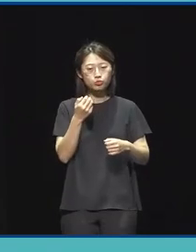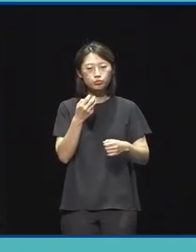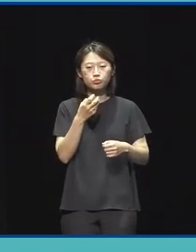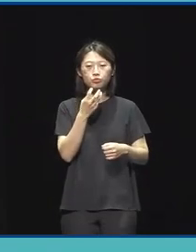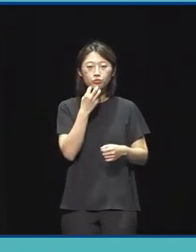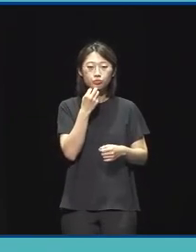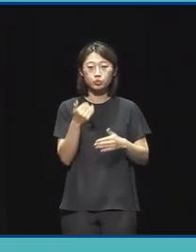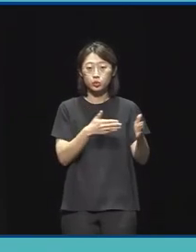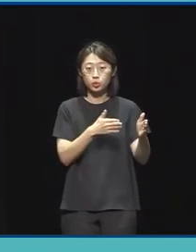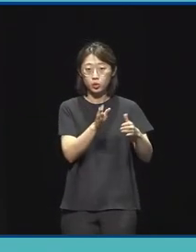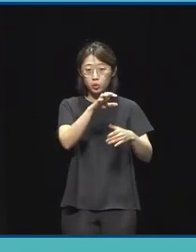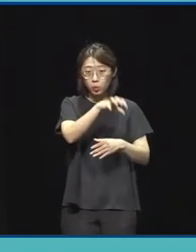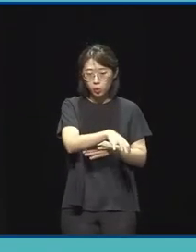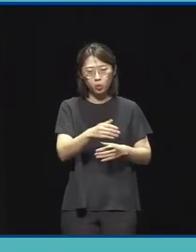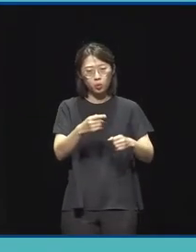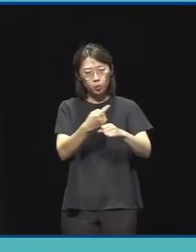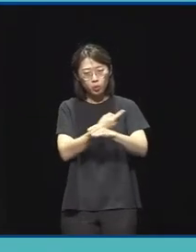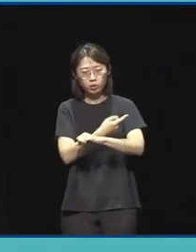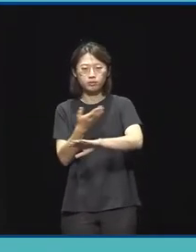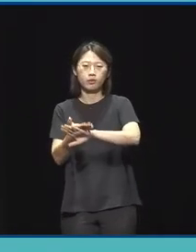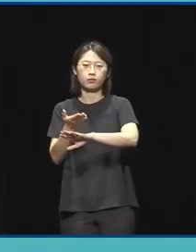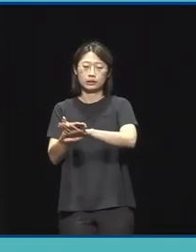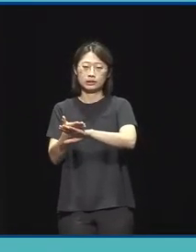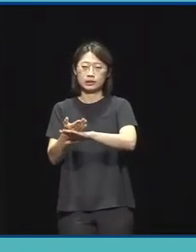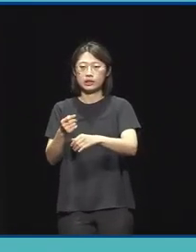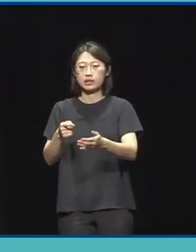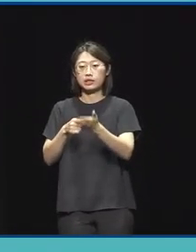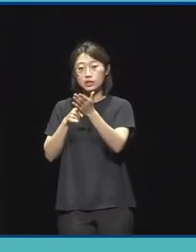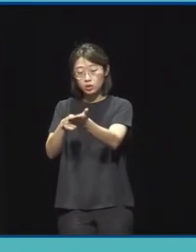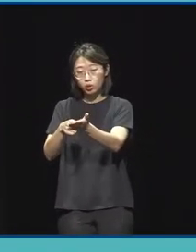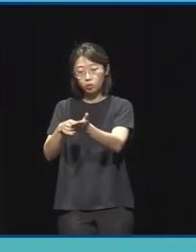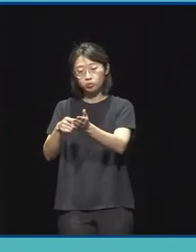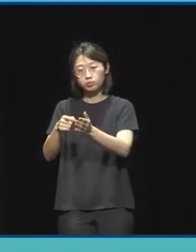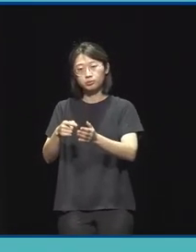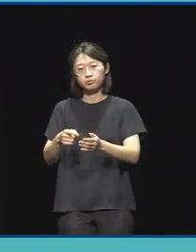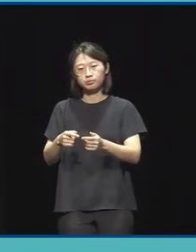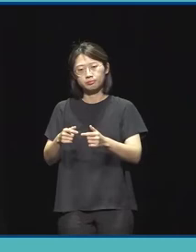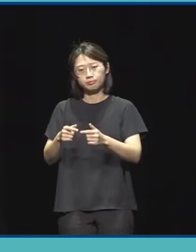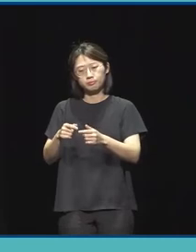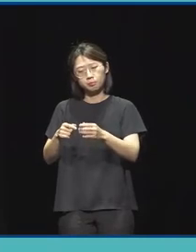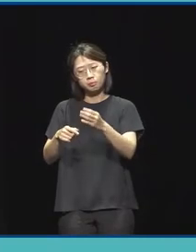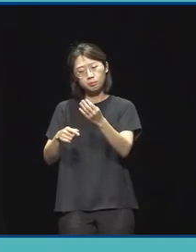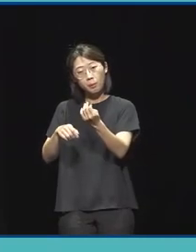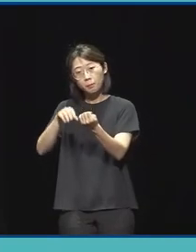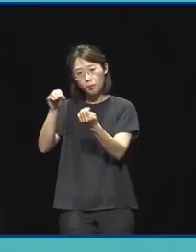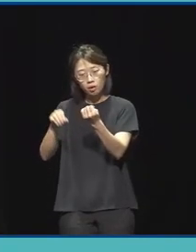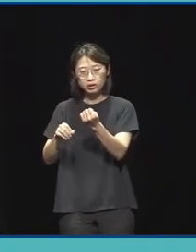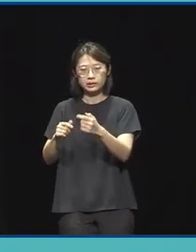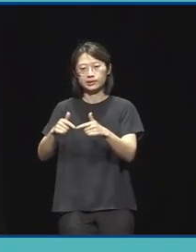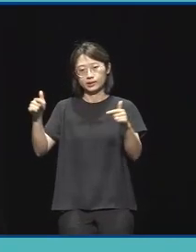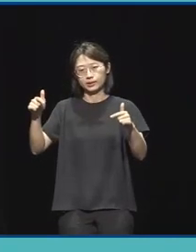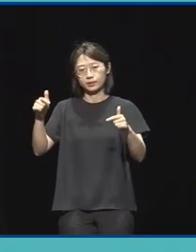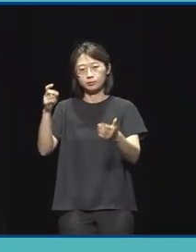수도권 및 비수도권 신청비율을 지원시민에서 고려하는 제도입니다